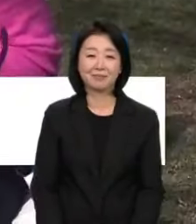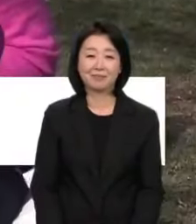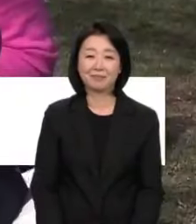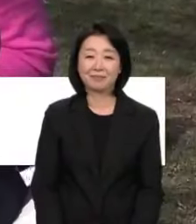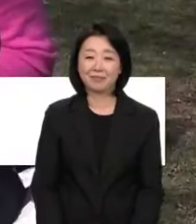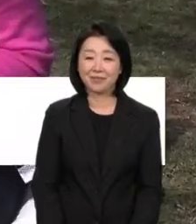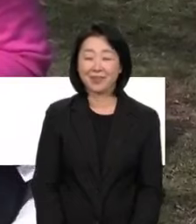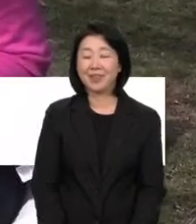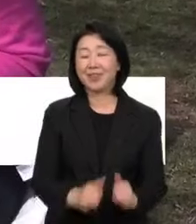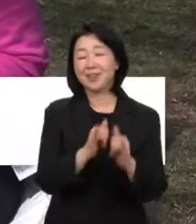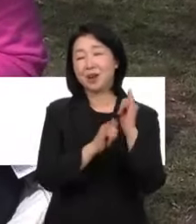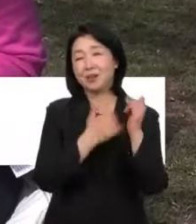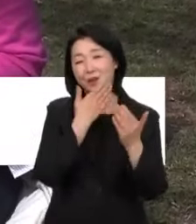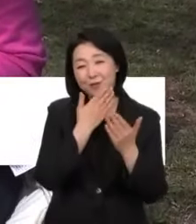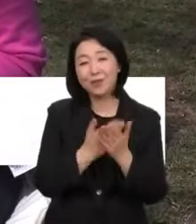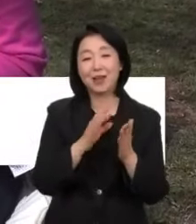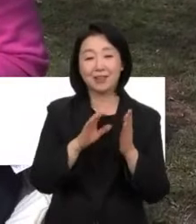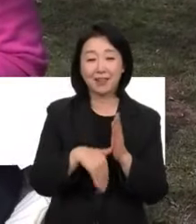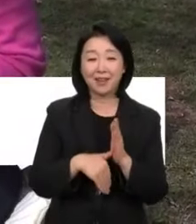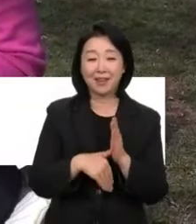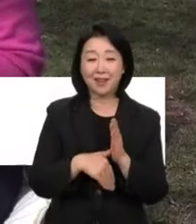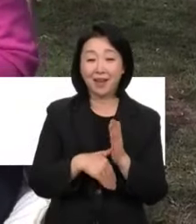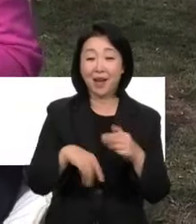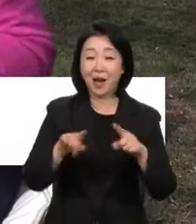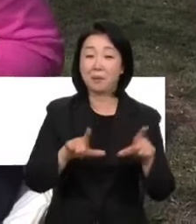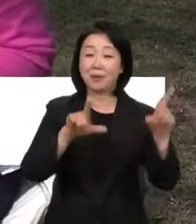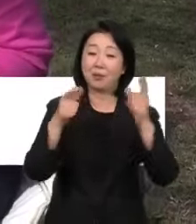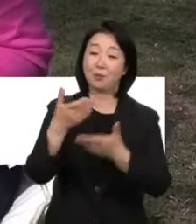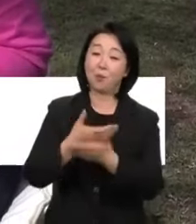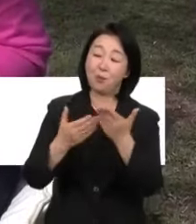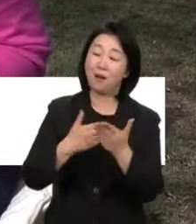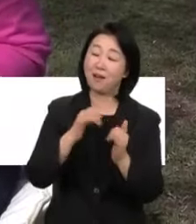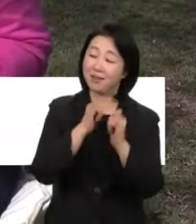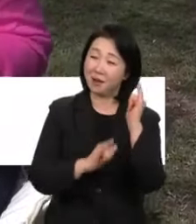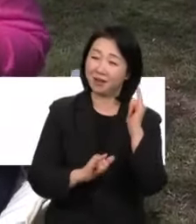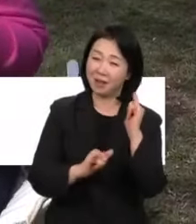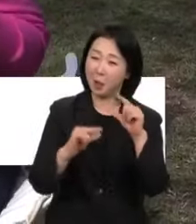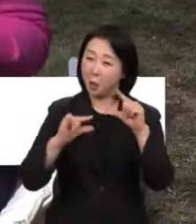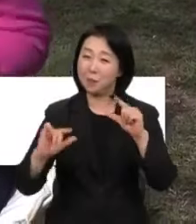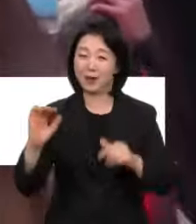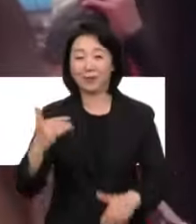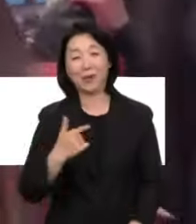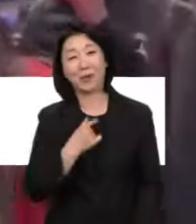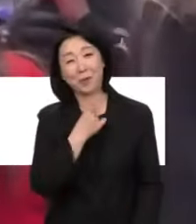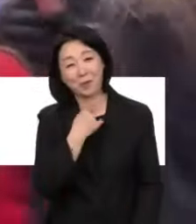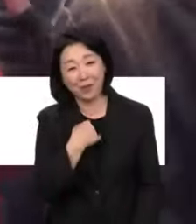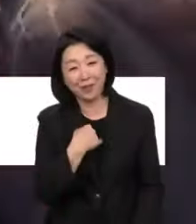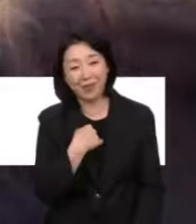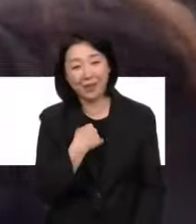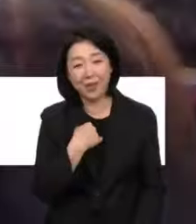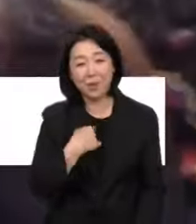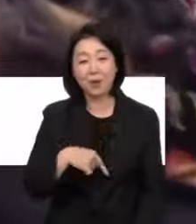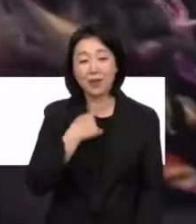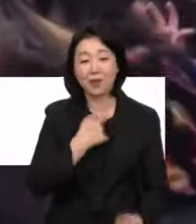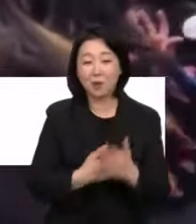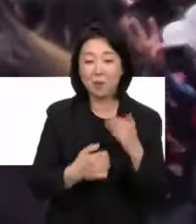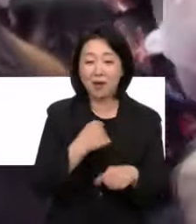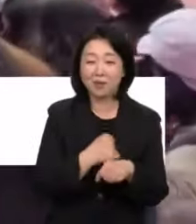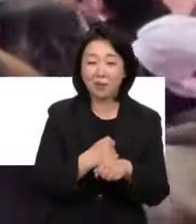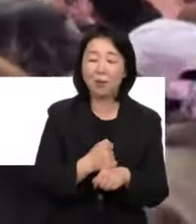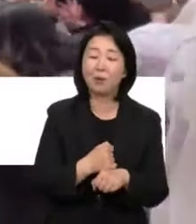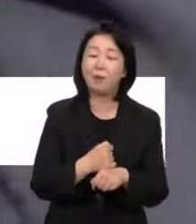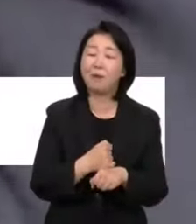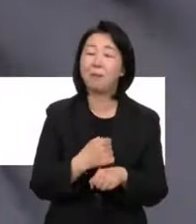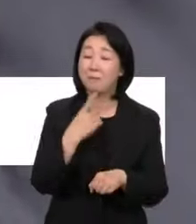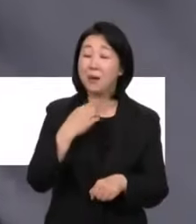us. Yeah, just be a part of the history. And sharing our light together to say that, you know, we've experienced this